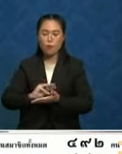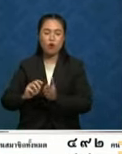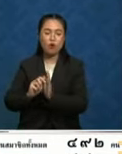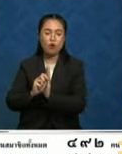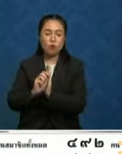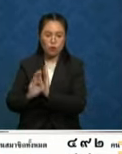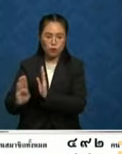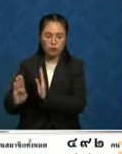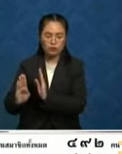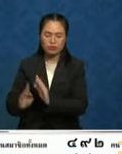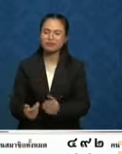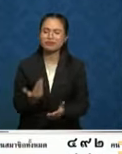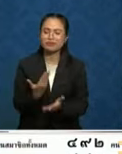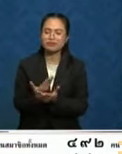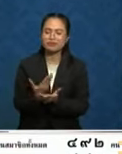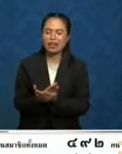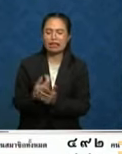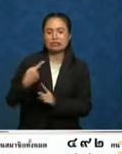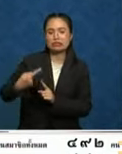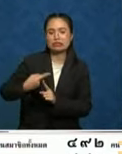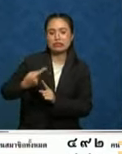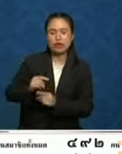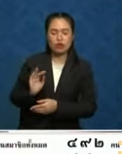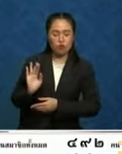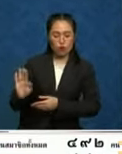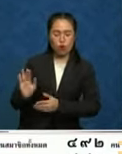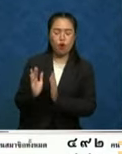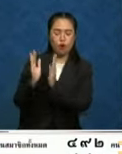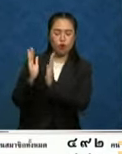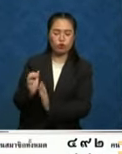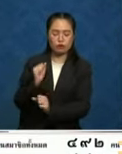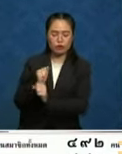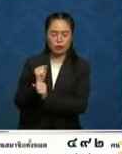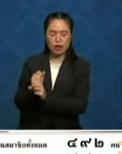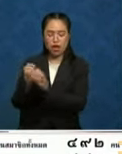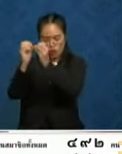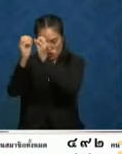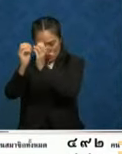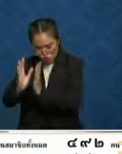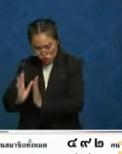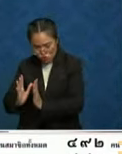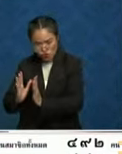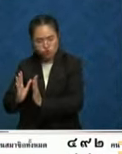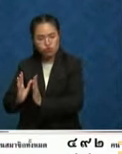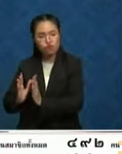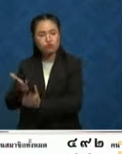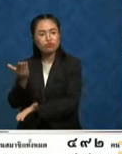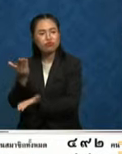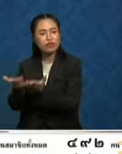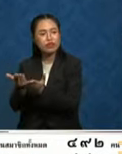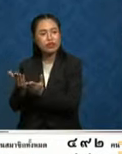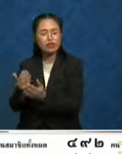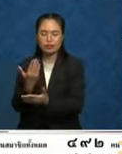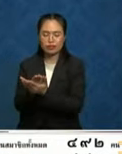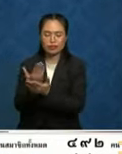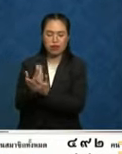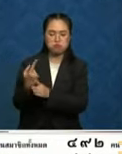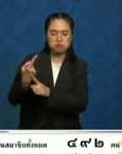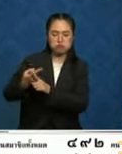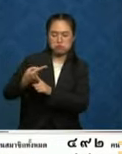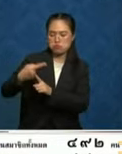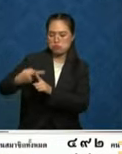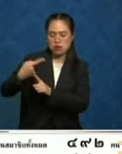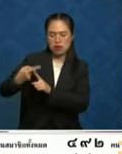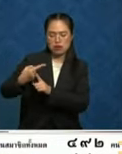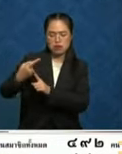บุคลากรเช่นเดียวกันครับผมไม่ขัดข้องที่พนักงานหรืออาจารย์จะมีรายได้เพิ่มขึ้นเพราะผม